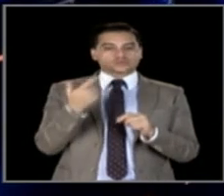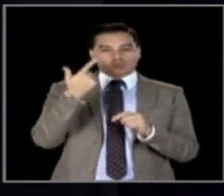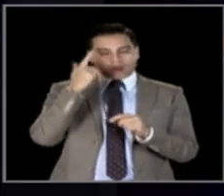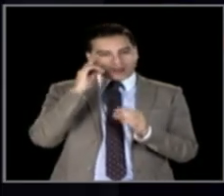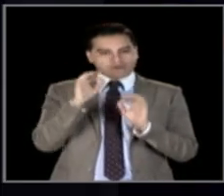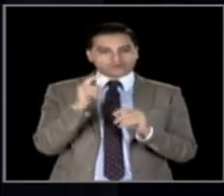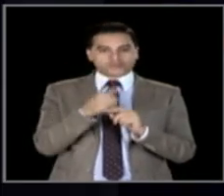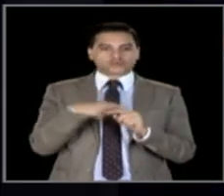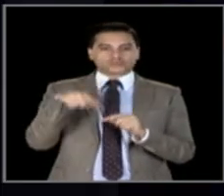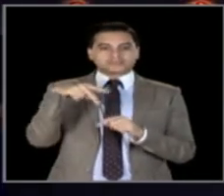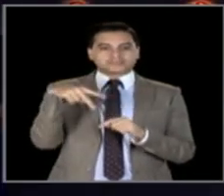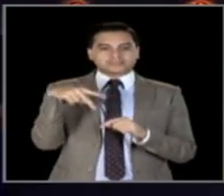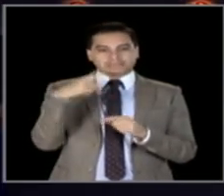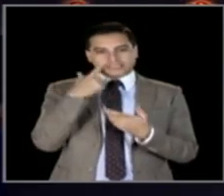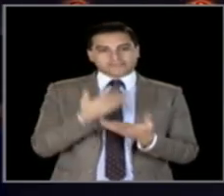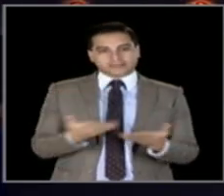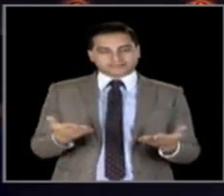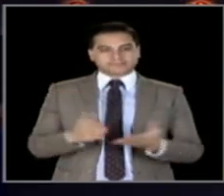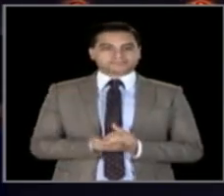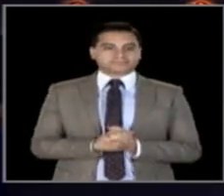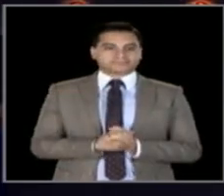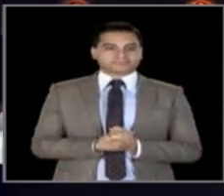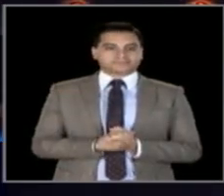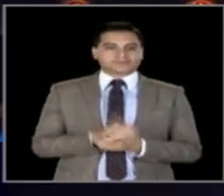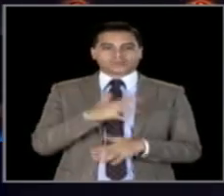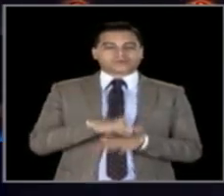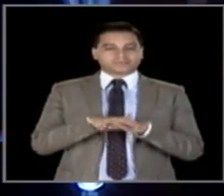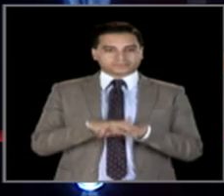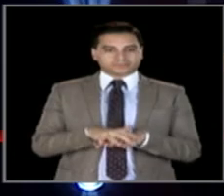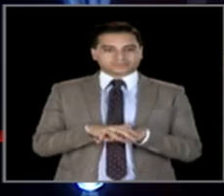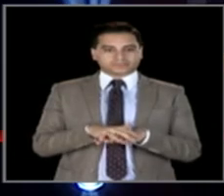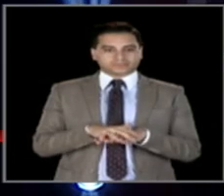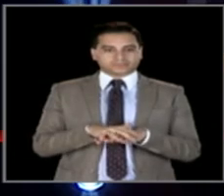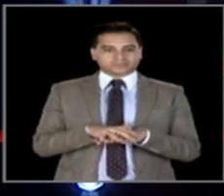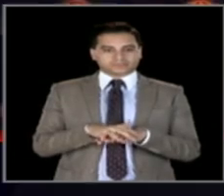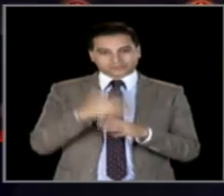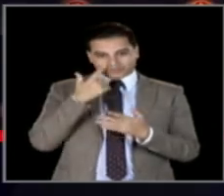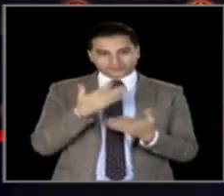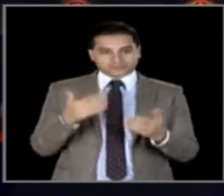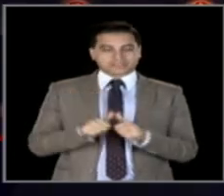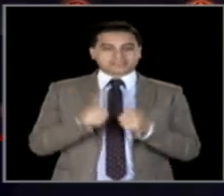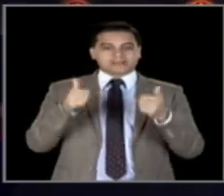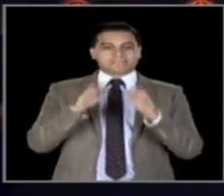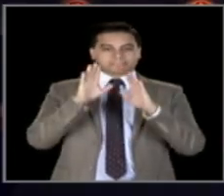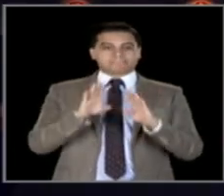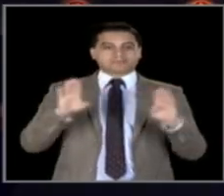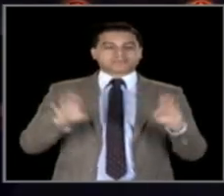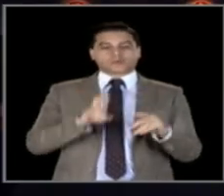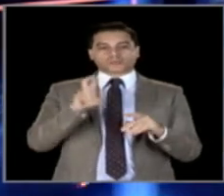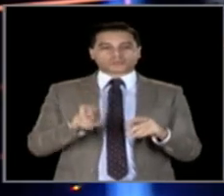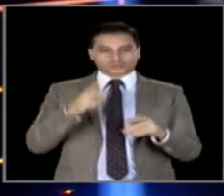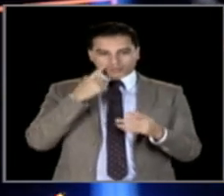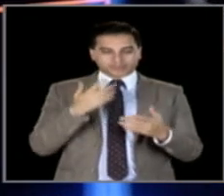على السرعة. ليكوا أنتوا التمانية، إيدينا على البزر يا متولي. سينما ومسرح. والسؤال هو